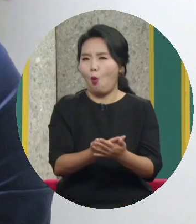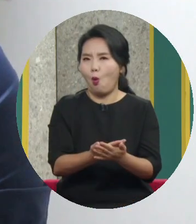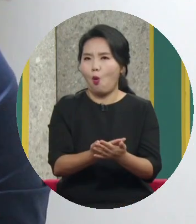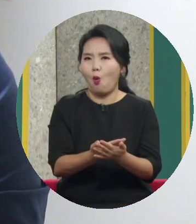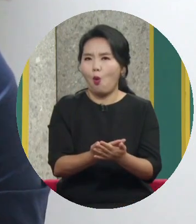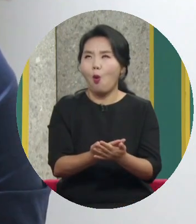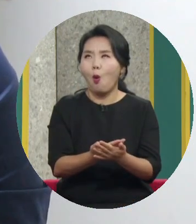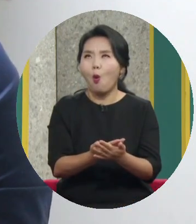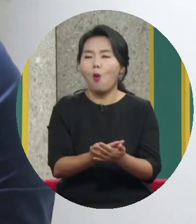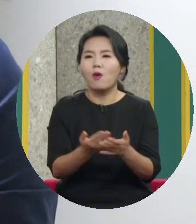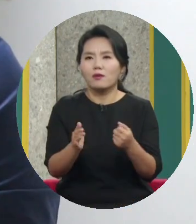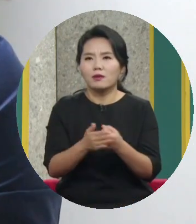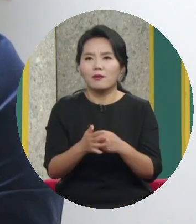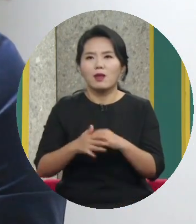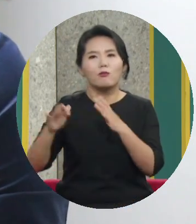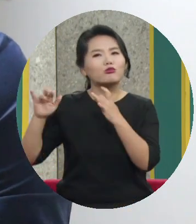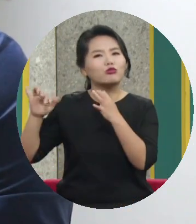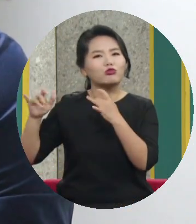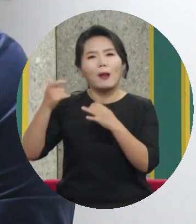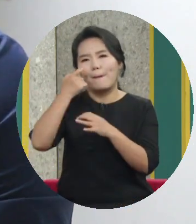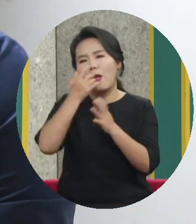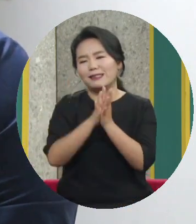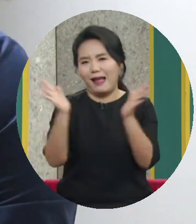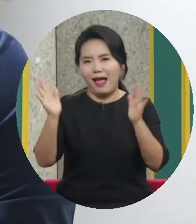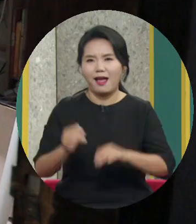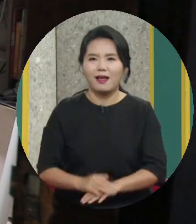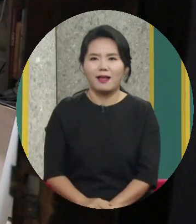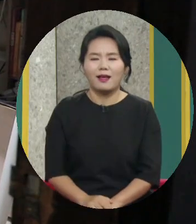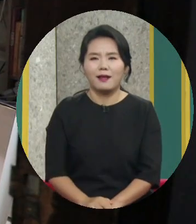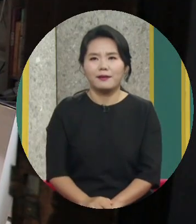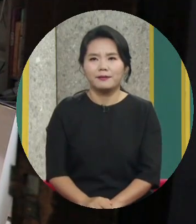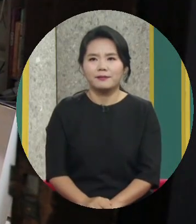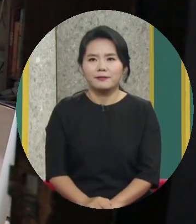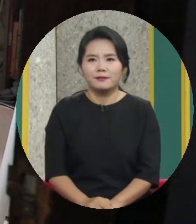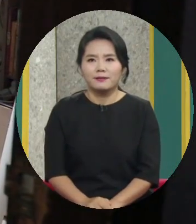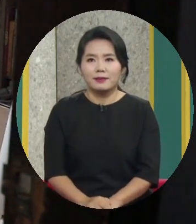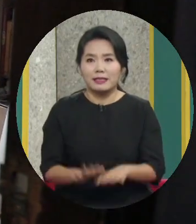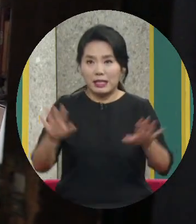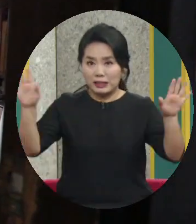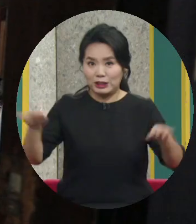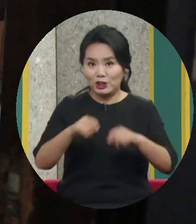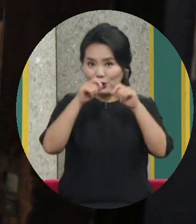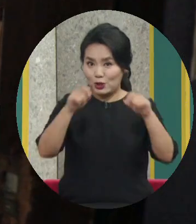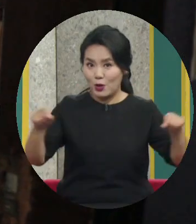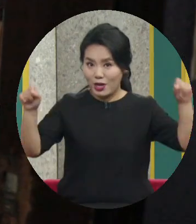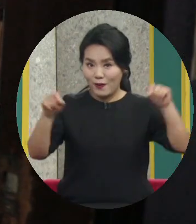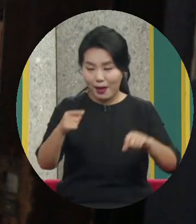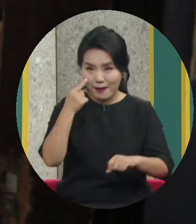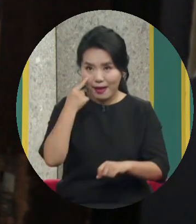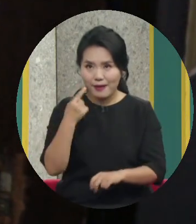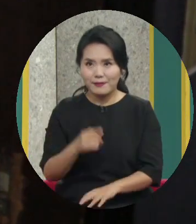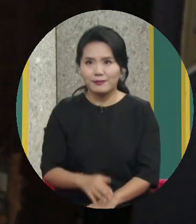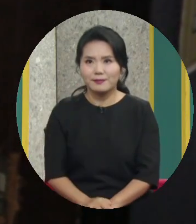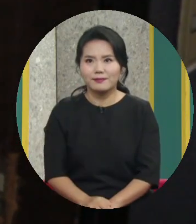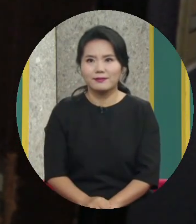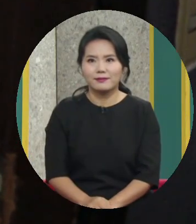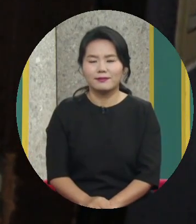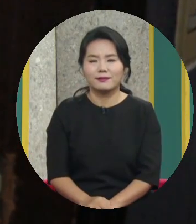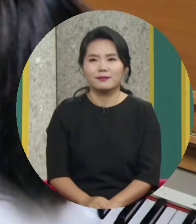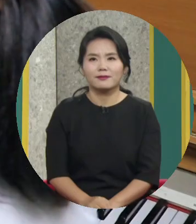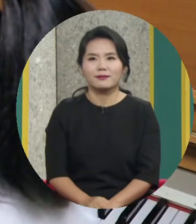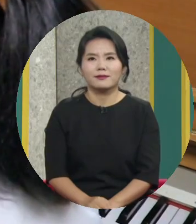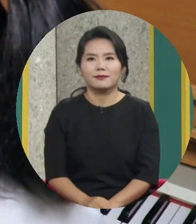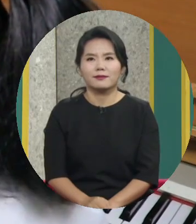듣고 그래서 이제 플루트를 시작하게 됐죠. 우리 지휘하는 거 해볼까? 네! 네, 좋아요. 지휘 한번 해보자.